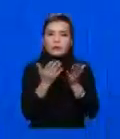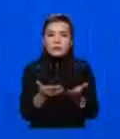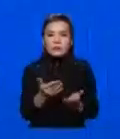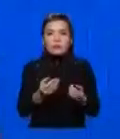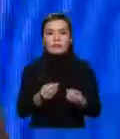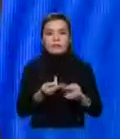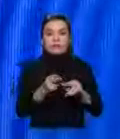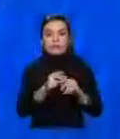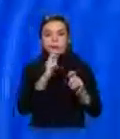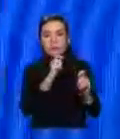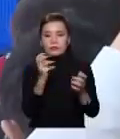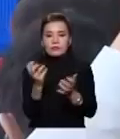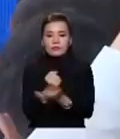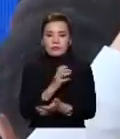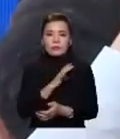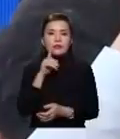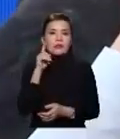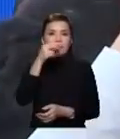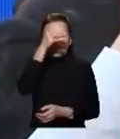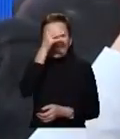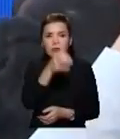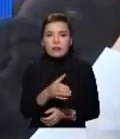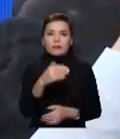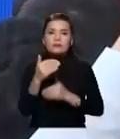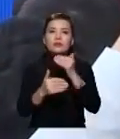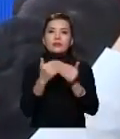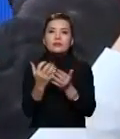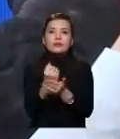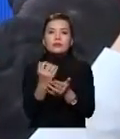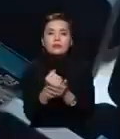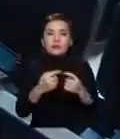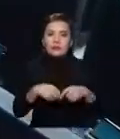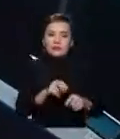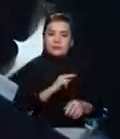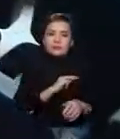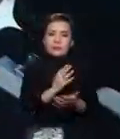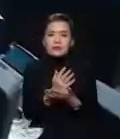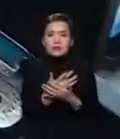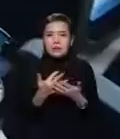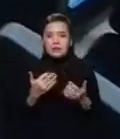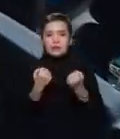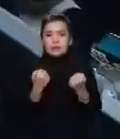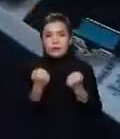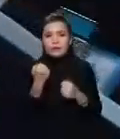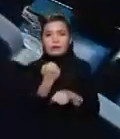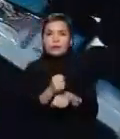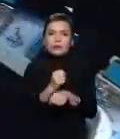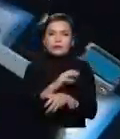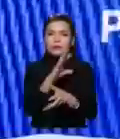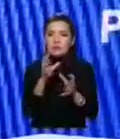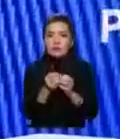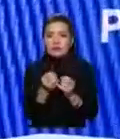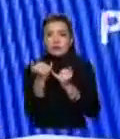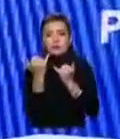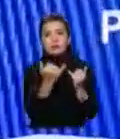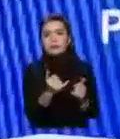болды. Дарын сыйлығы жастарға ғылым, шығармашылық жетістігі, қоғамдық қызметі сондай-ақ спорттағы бағындырған белес үшін беріледі.